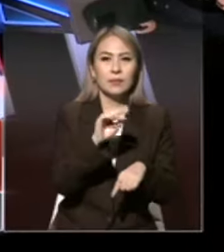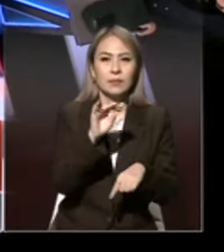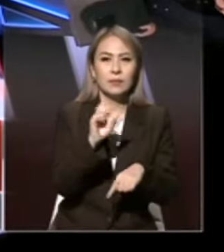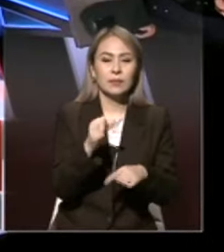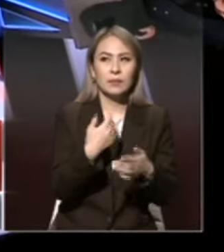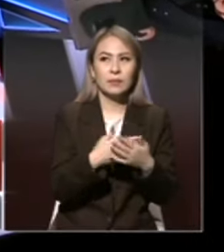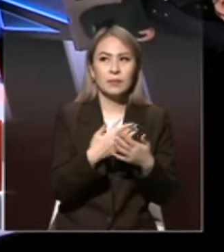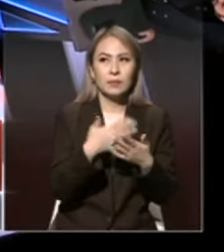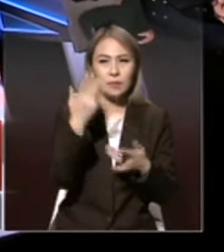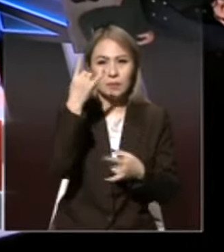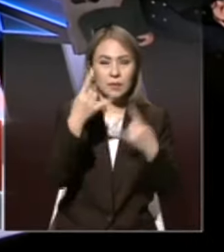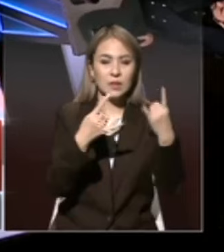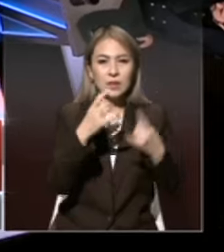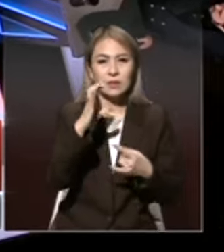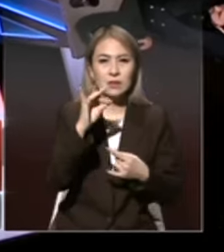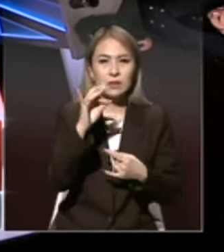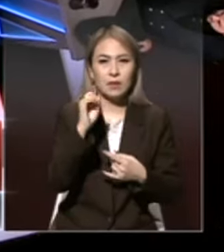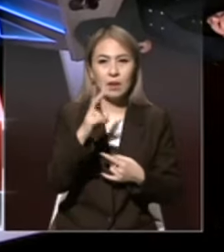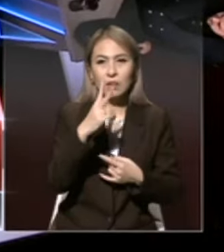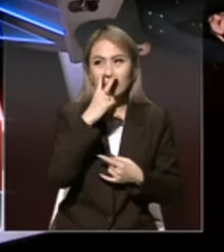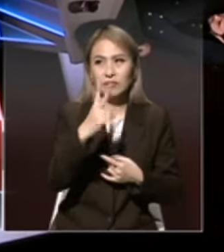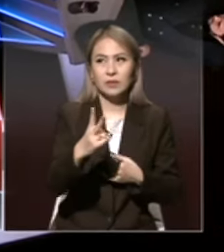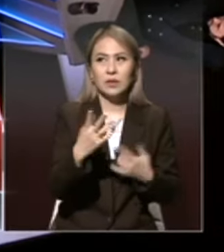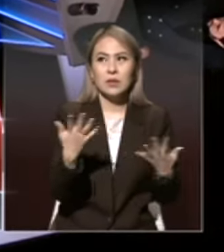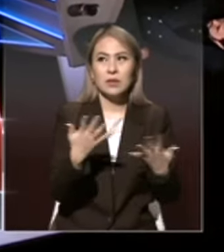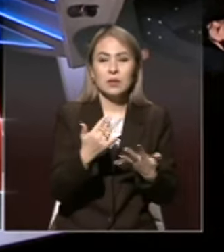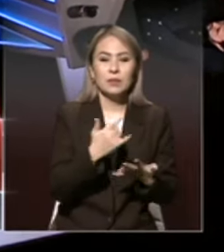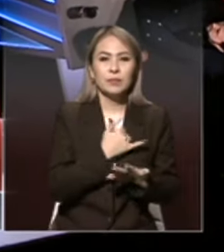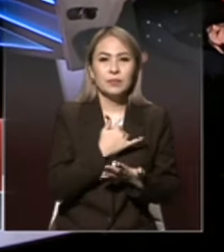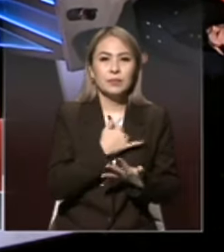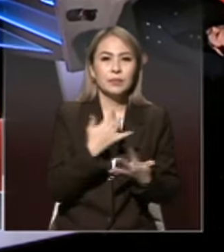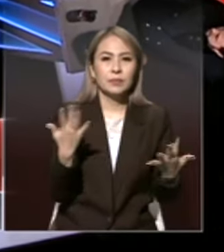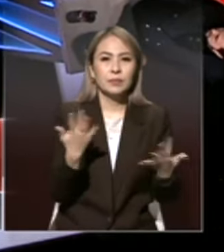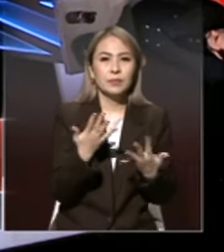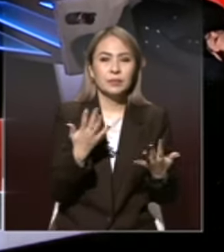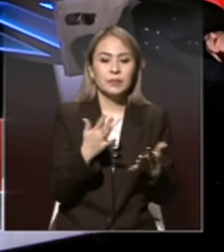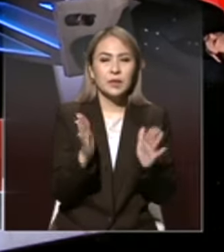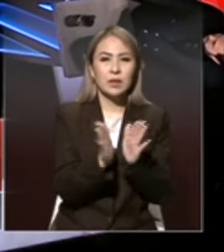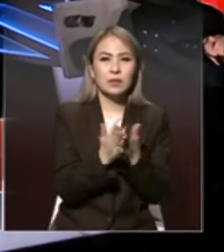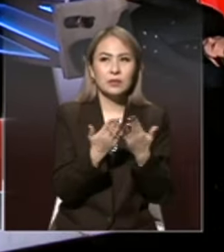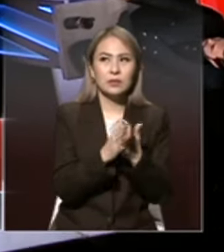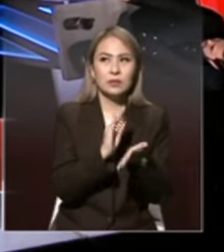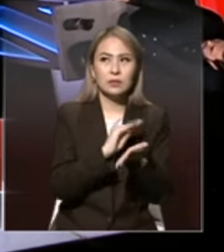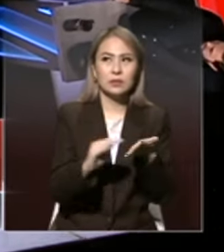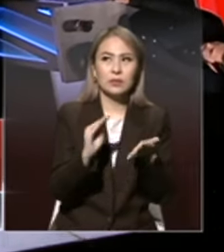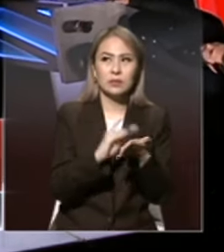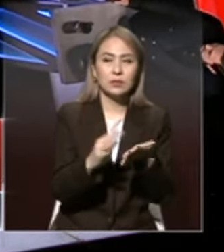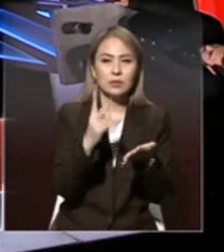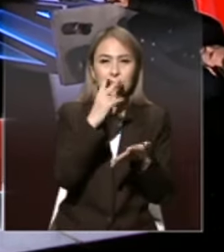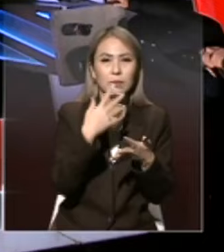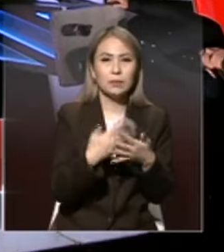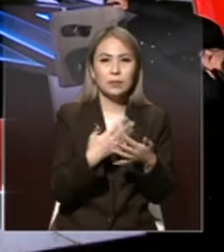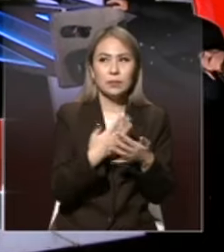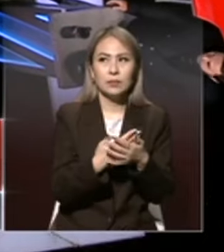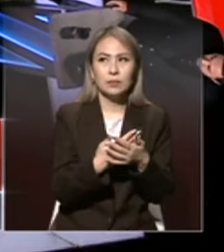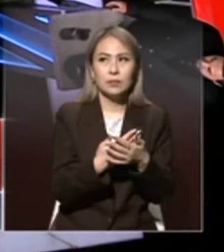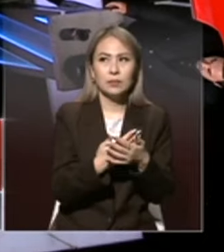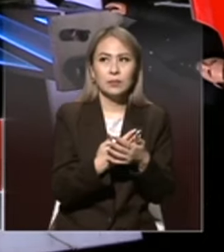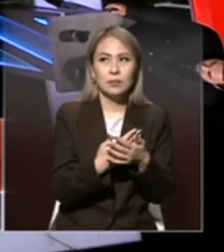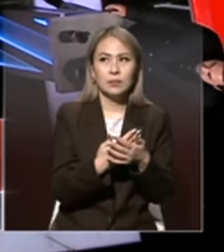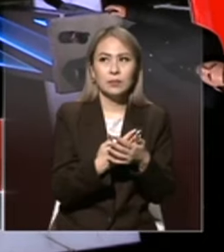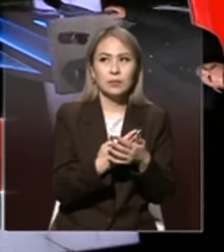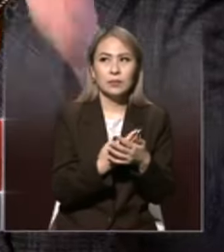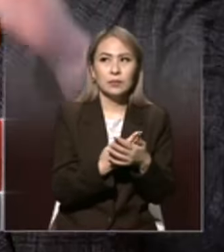медиада қандай бізде сериалдар көрсетіледі, сіз білесіз ба? Жоқ па, бізде қазір қандай кітаптарда әйелдердің рөлі қалай көрсетіледі, білесіз ба? Жаннұр ханым,